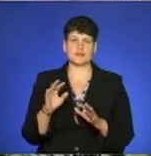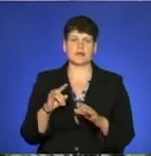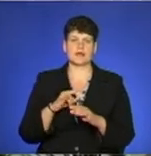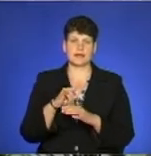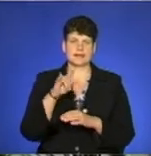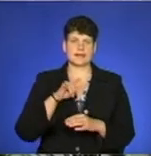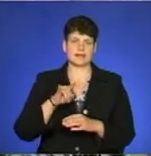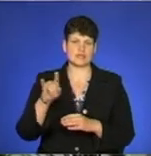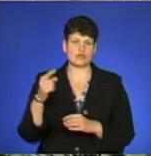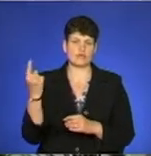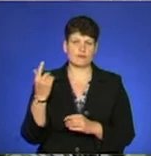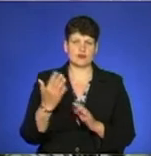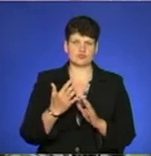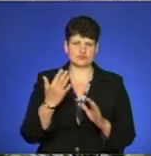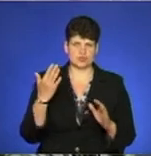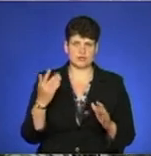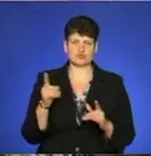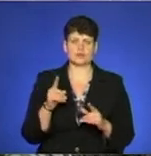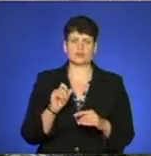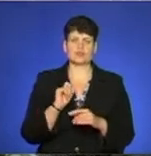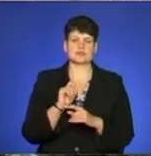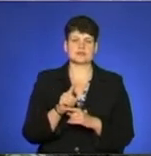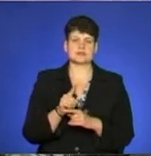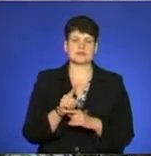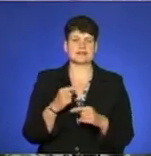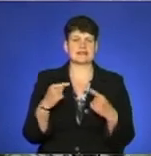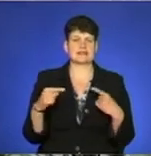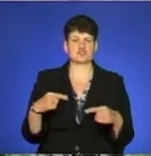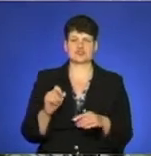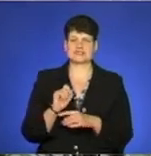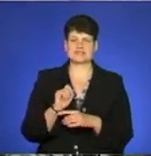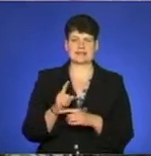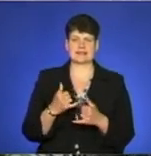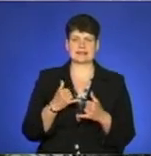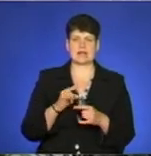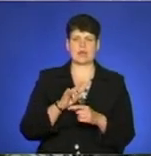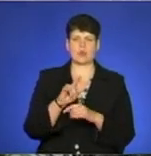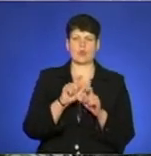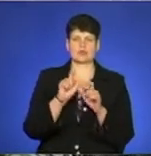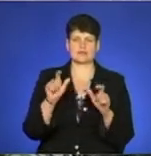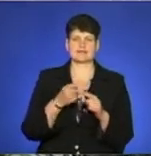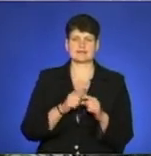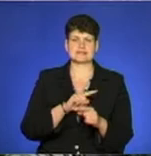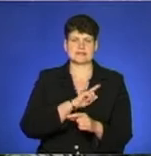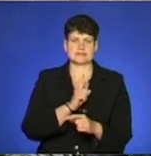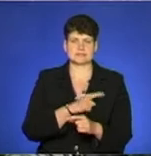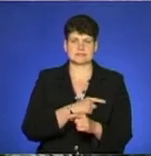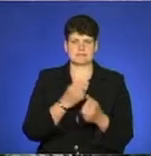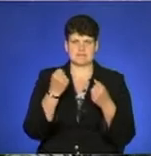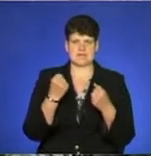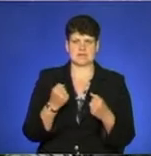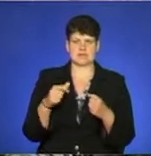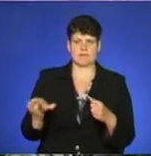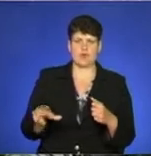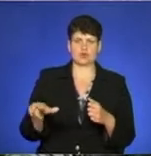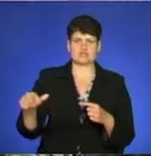чергу, що поставило перед собою зовсім інші завдання для аеропортів. Це і міцність полоси, це і